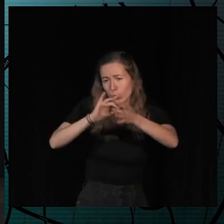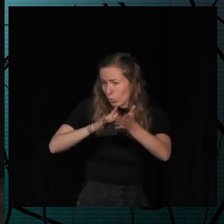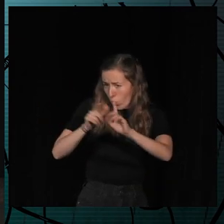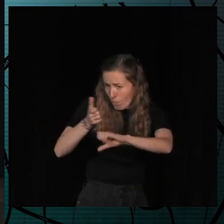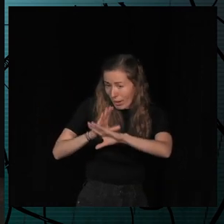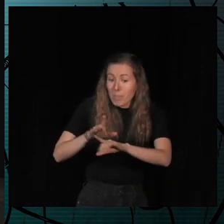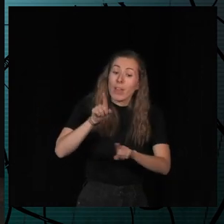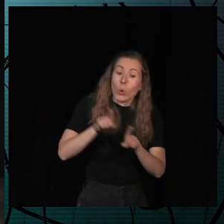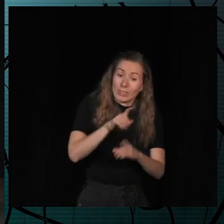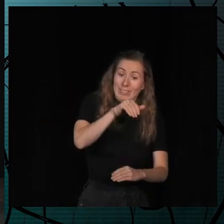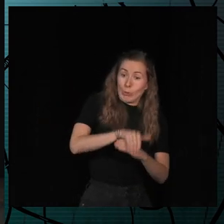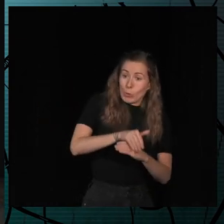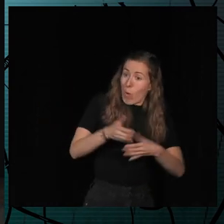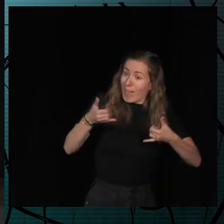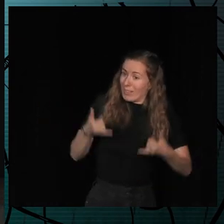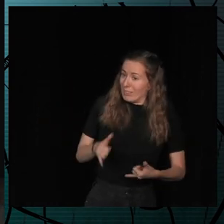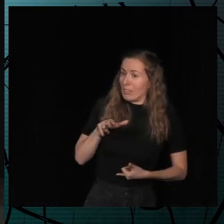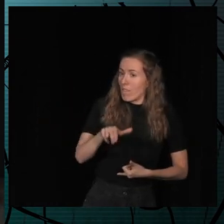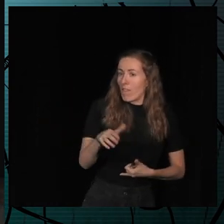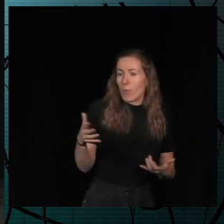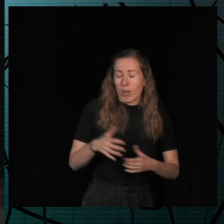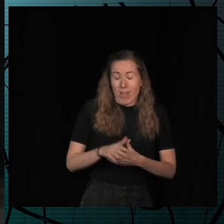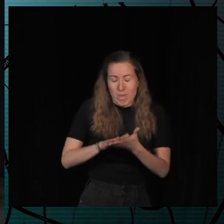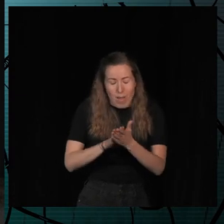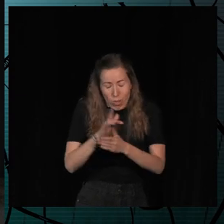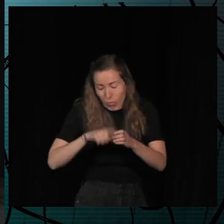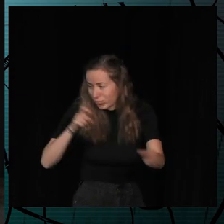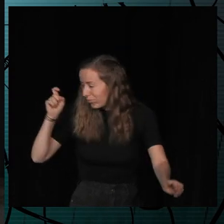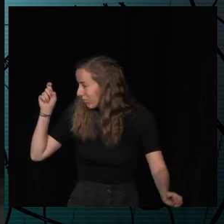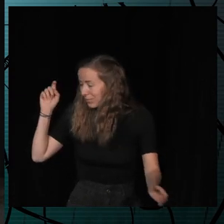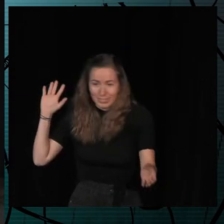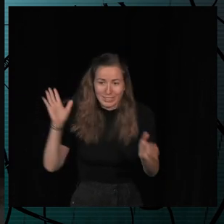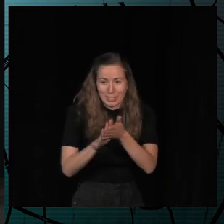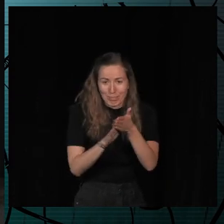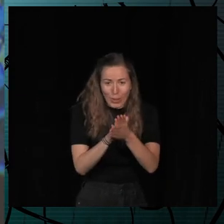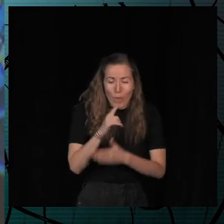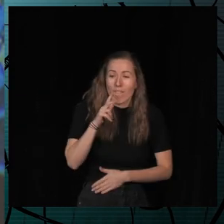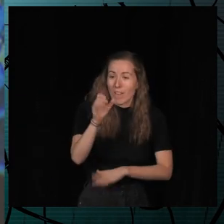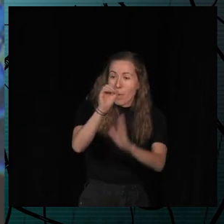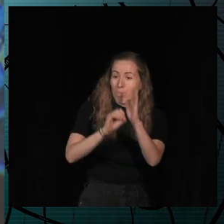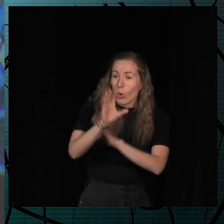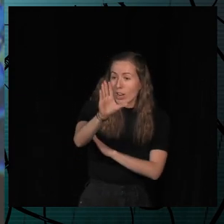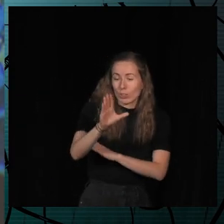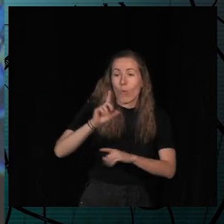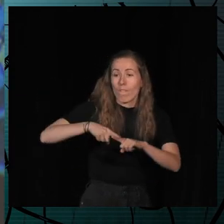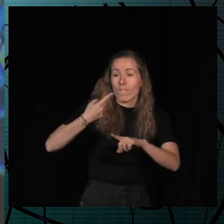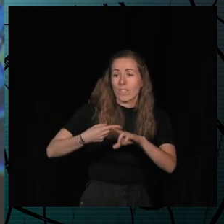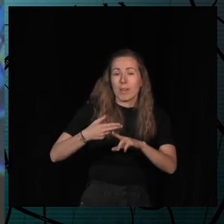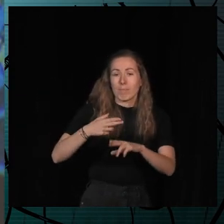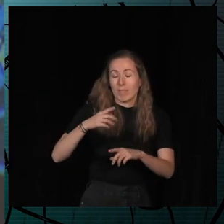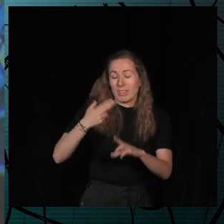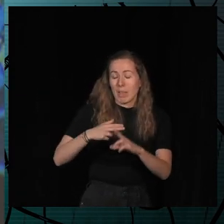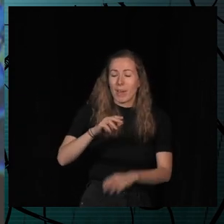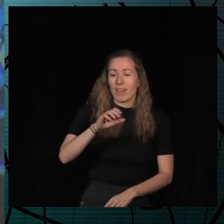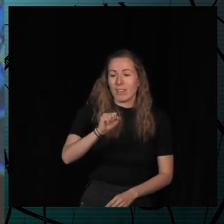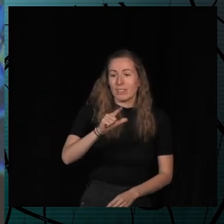ici également on aura pardon je perds le fil on aura la projection de Silent Hill de Christophe